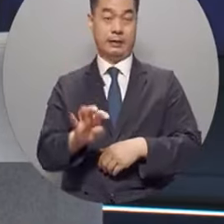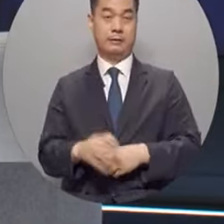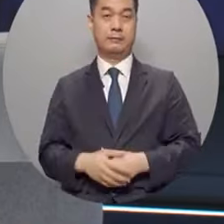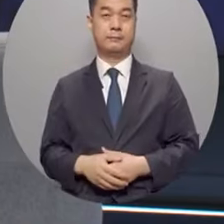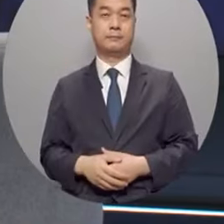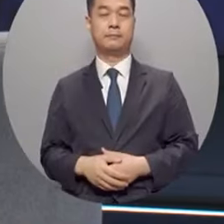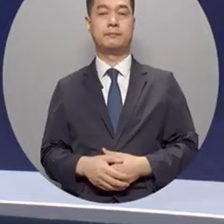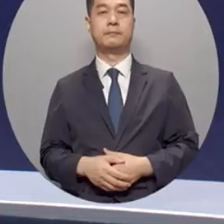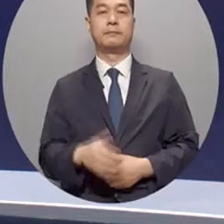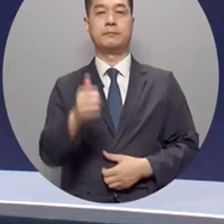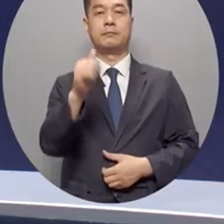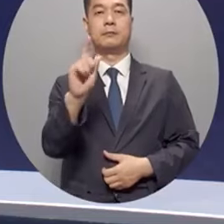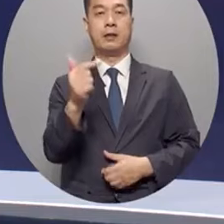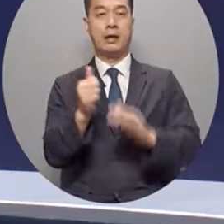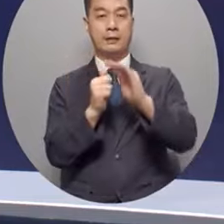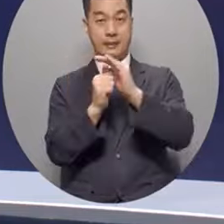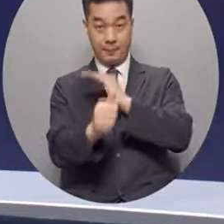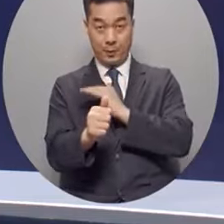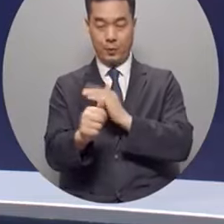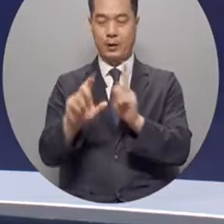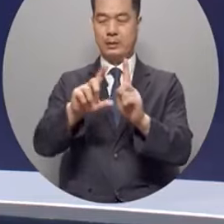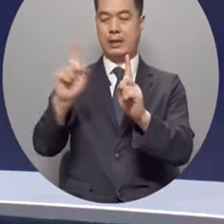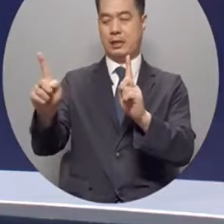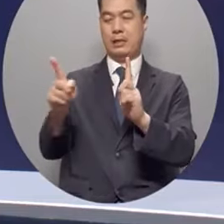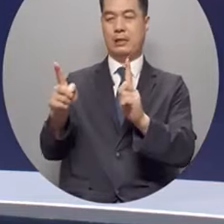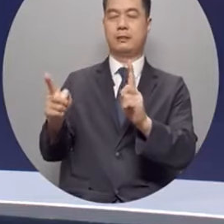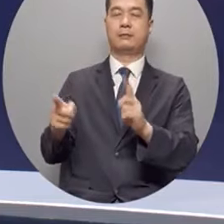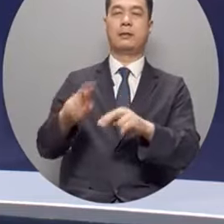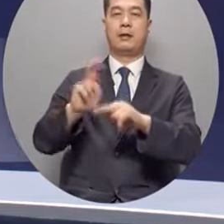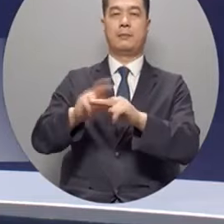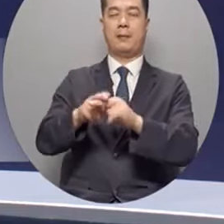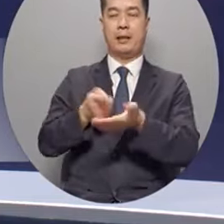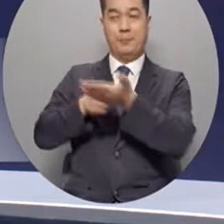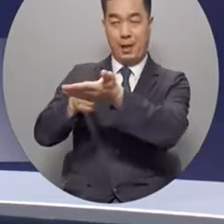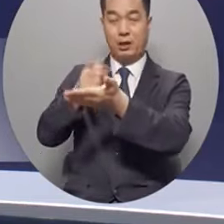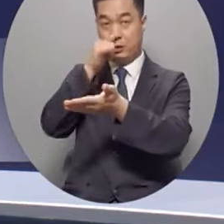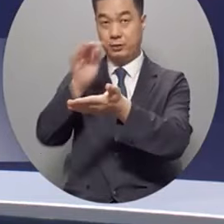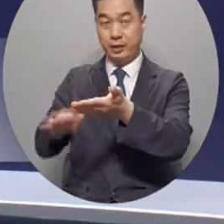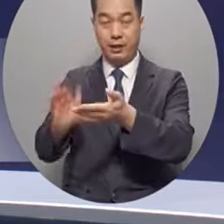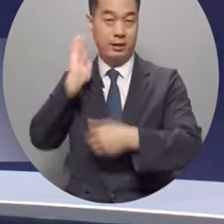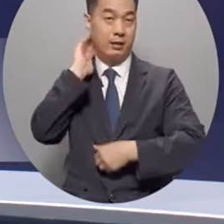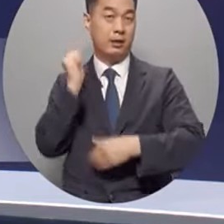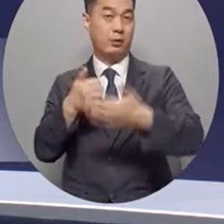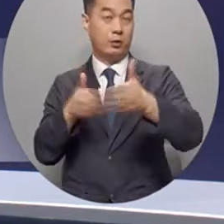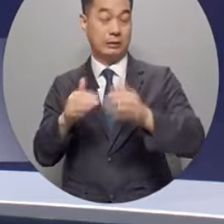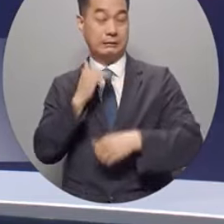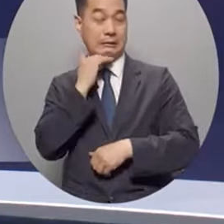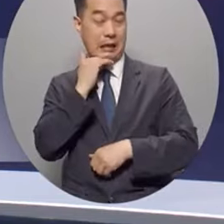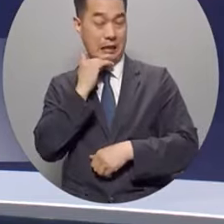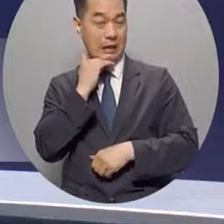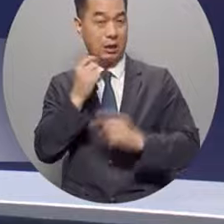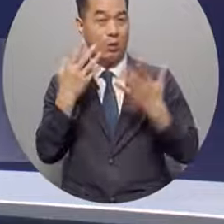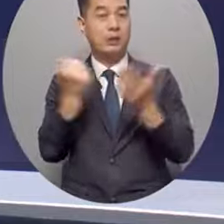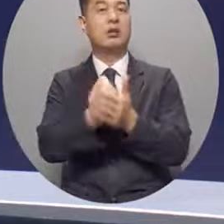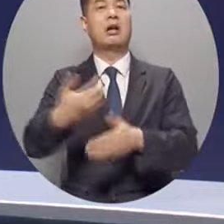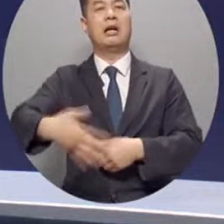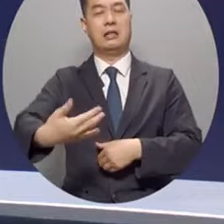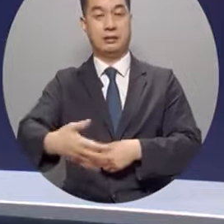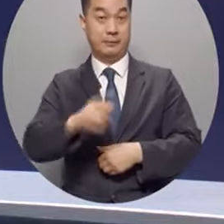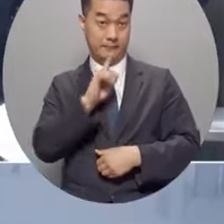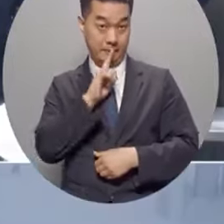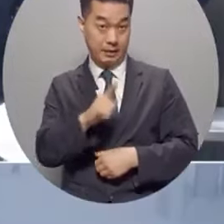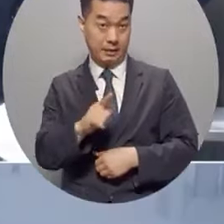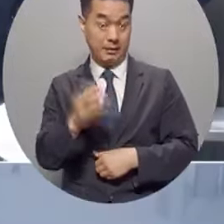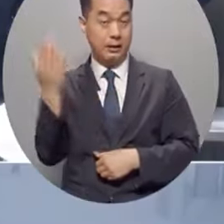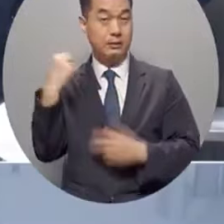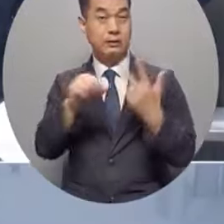한 대표가 다시 독대 자리를 요청했는데 대통령실은 지켜보자 확정된 건 없다는 말을 되풀이하고 있습니다 어 지난